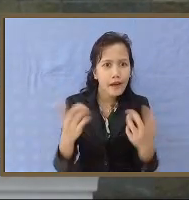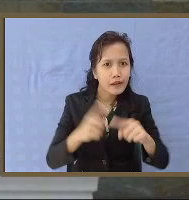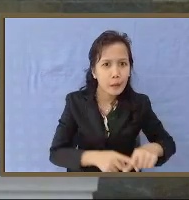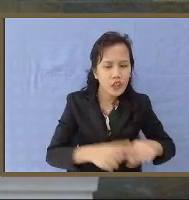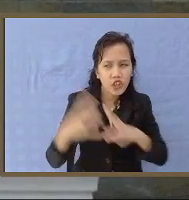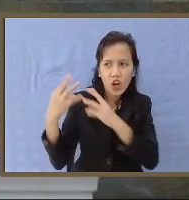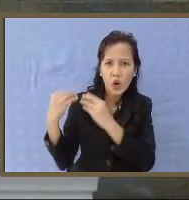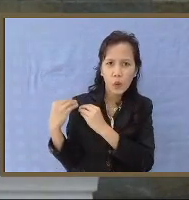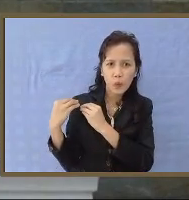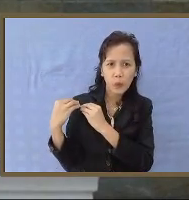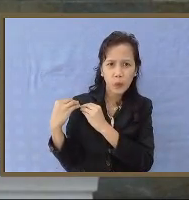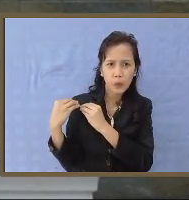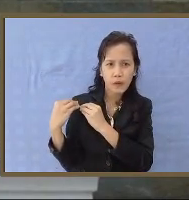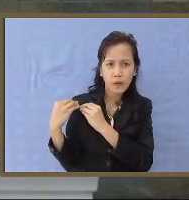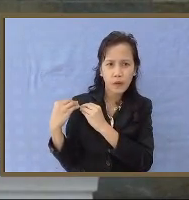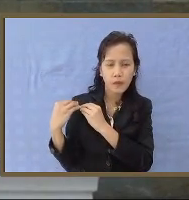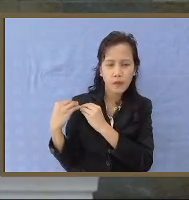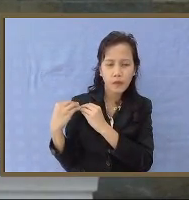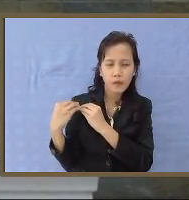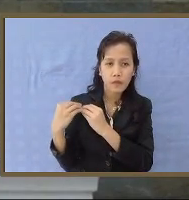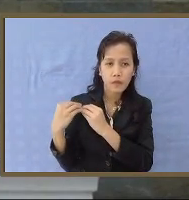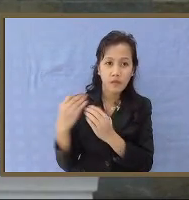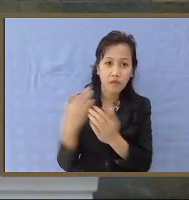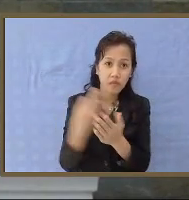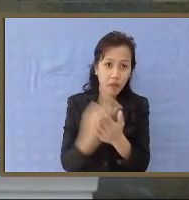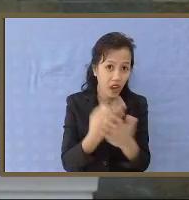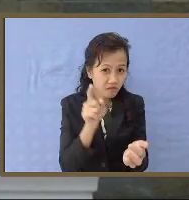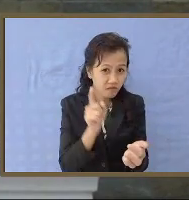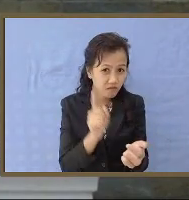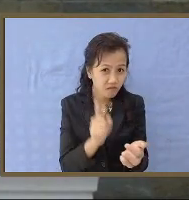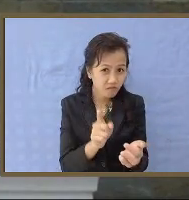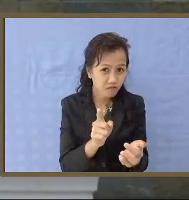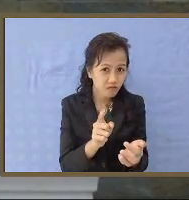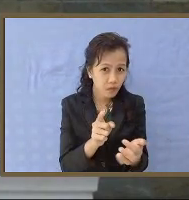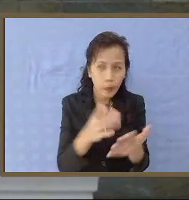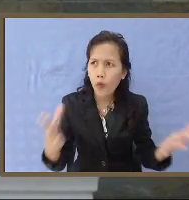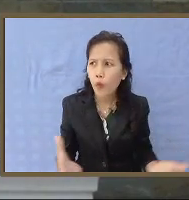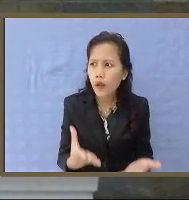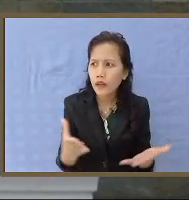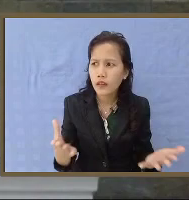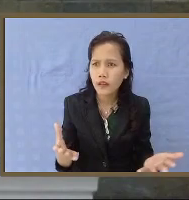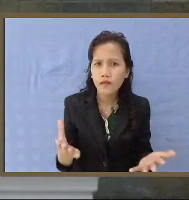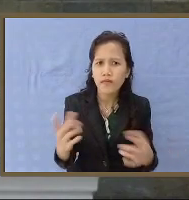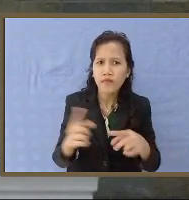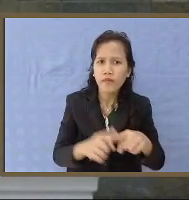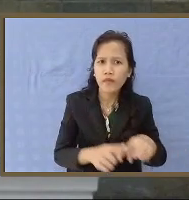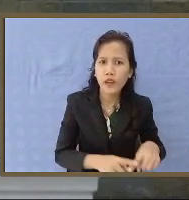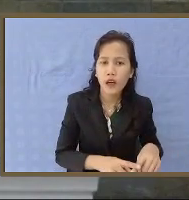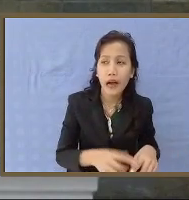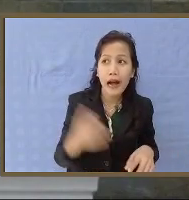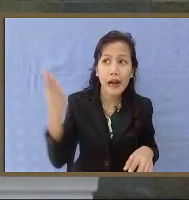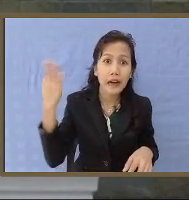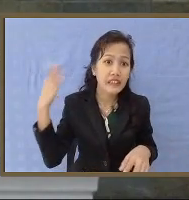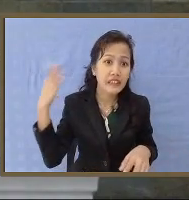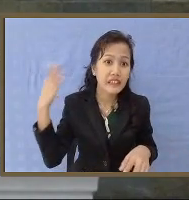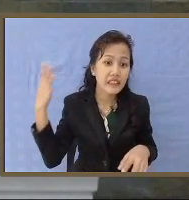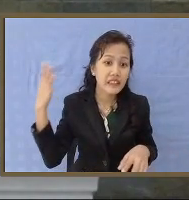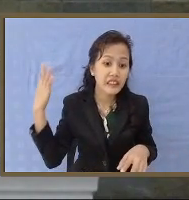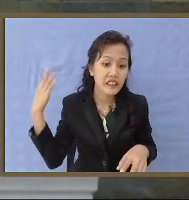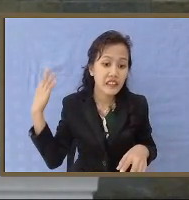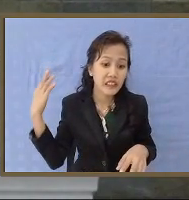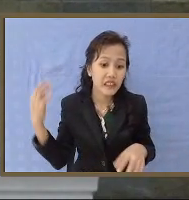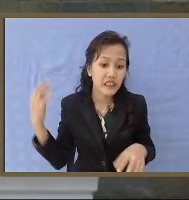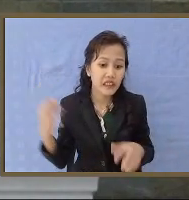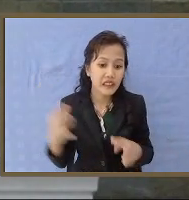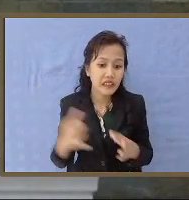hope, kapatid? Pera? Saan nakadepend? Yung, kanina, yan ho yung pinasa ko sa inyong talata, mga kapatid. Anyways, darating tayo